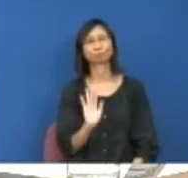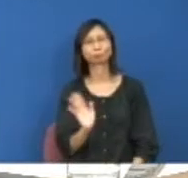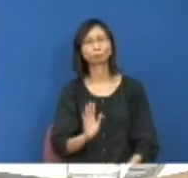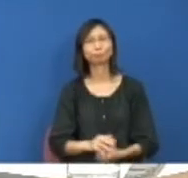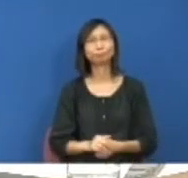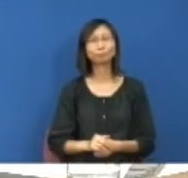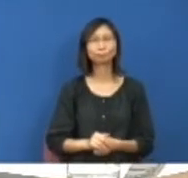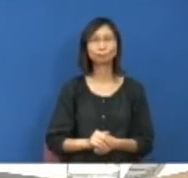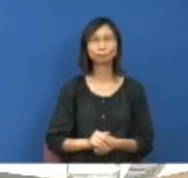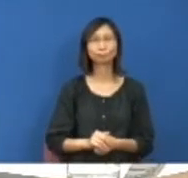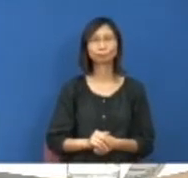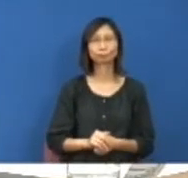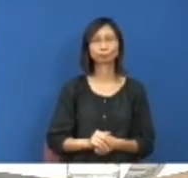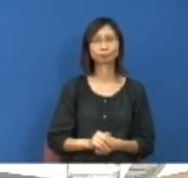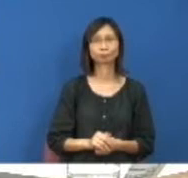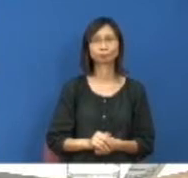嘅